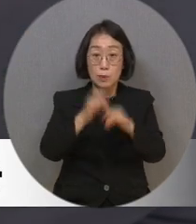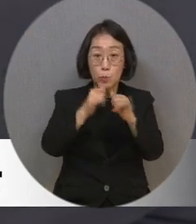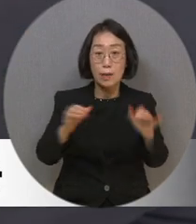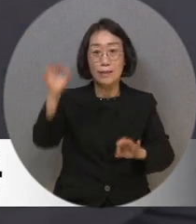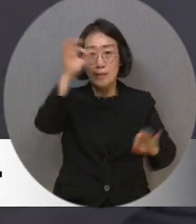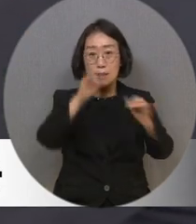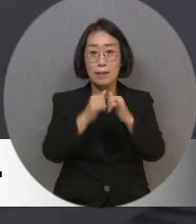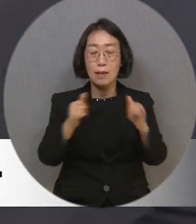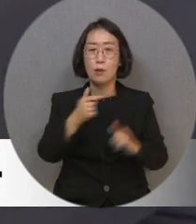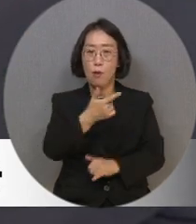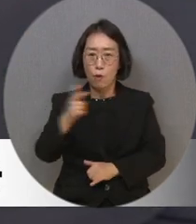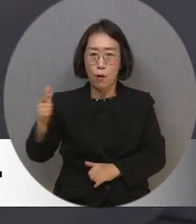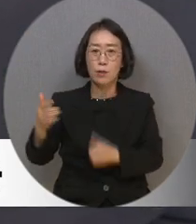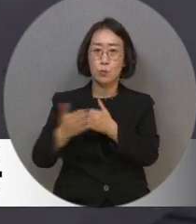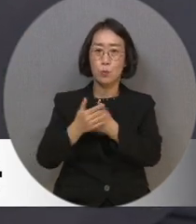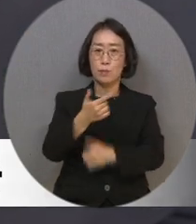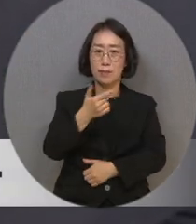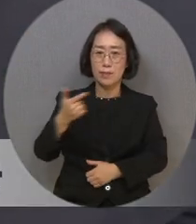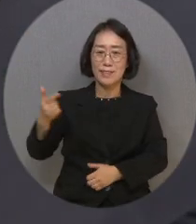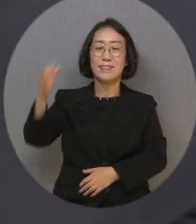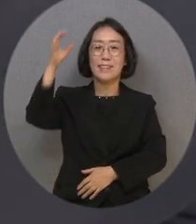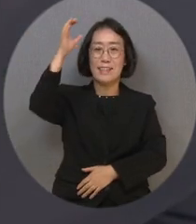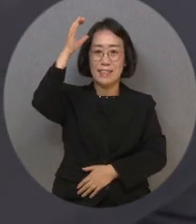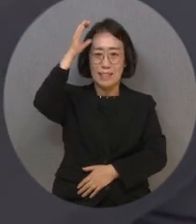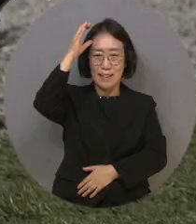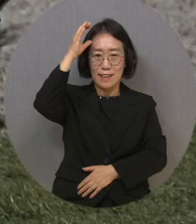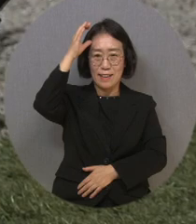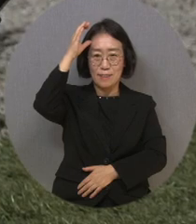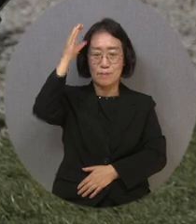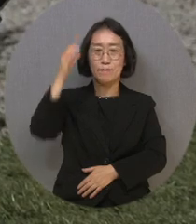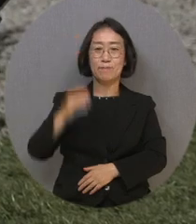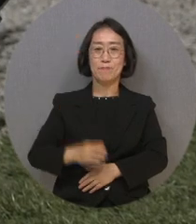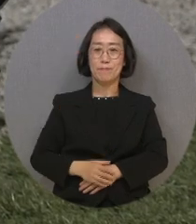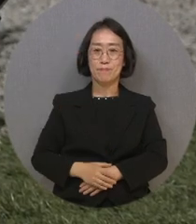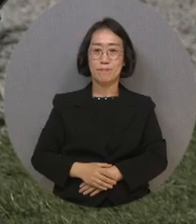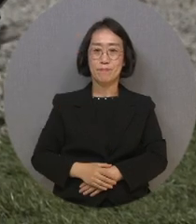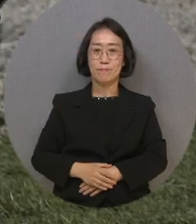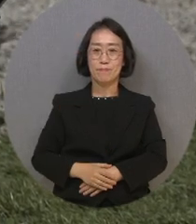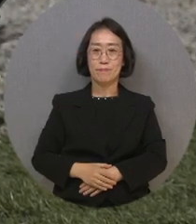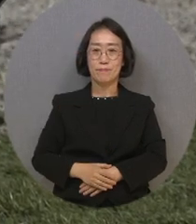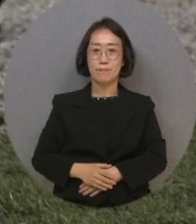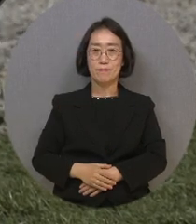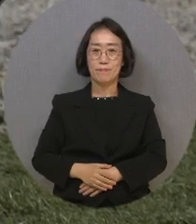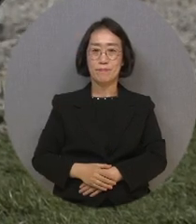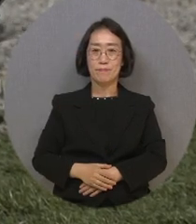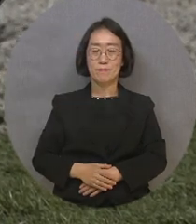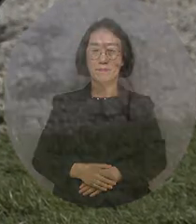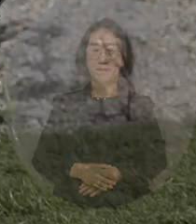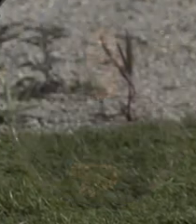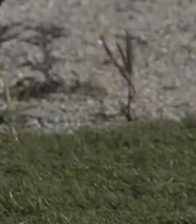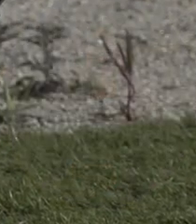등 여러 분야에서 기여할 것으로 기대됩니다. 복지TV 뉴스 황영재입니다.